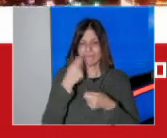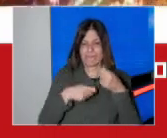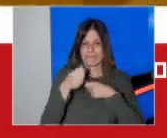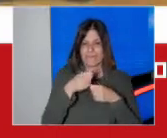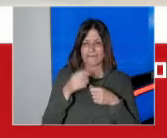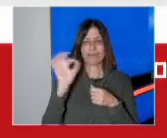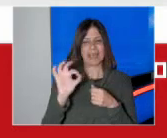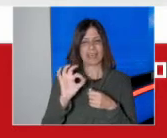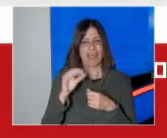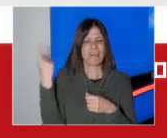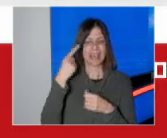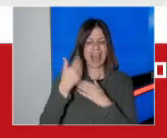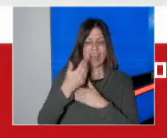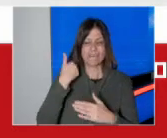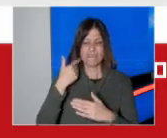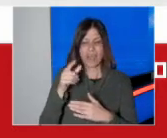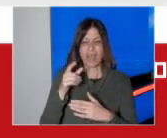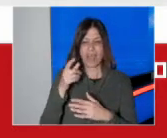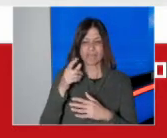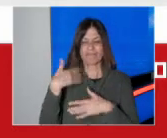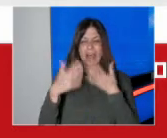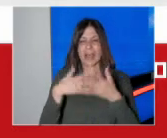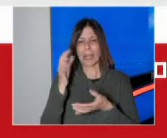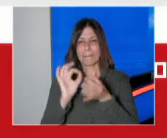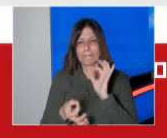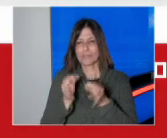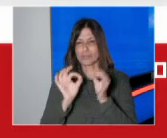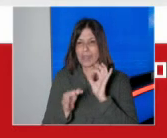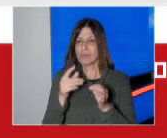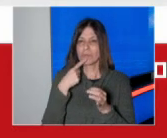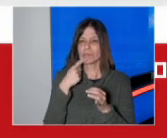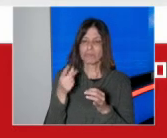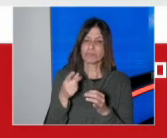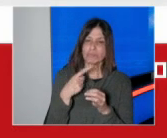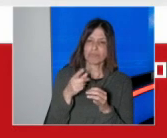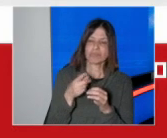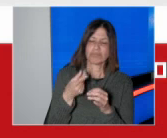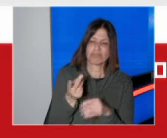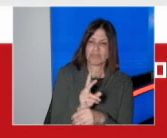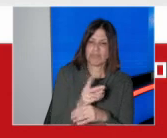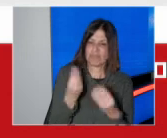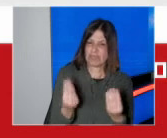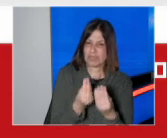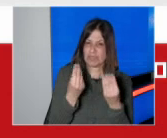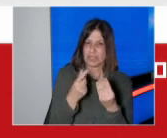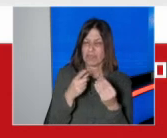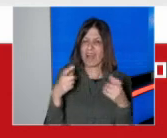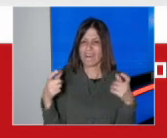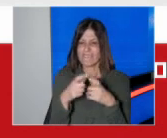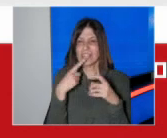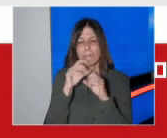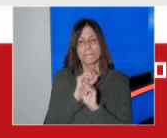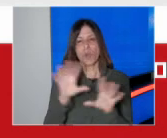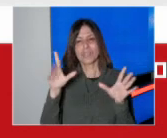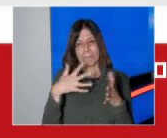במכתב האשימו את כלכליסט בפרסומים כוזבים הנוגעים לחברה, כך על פי NSO. כמובן, מכתב זה מתייחס לתחקיר